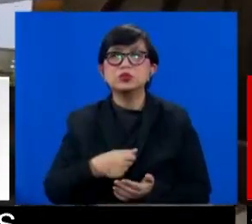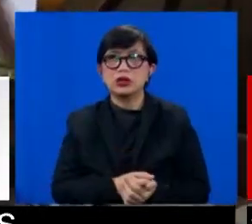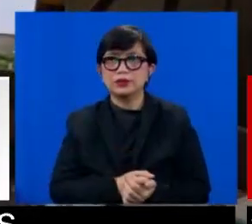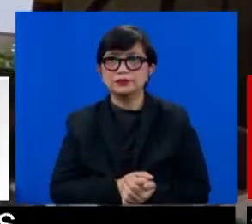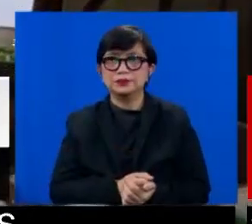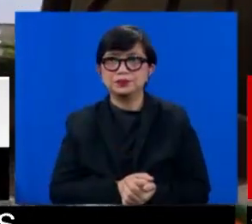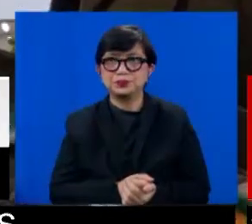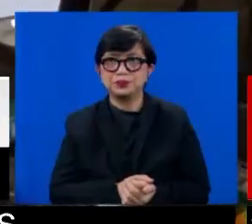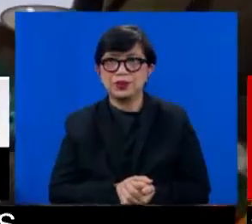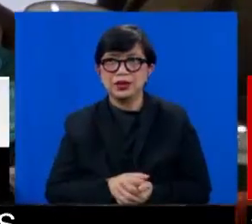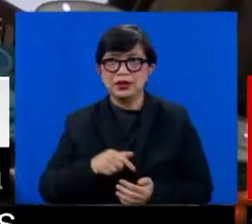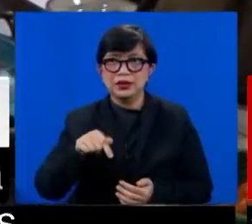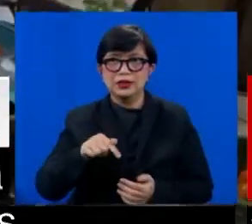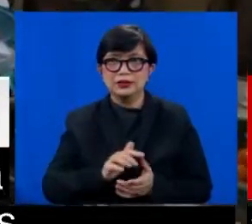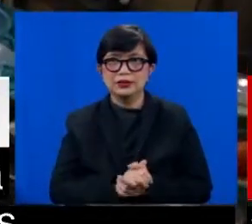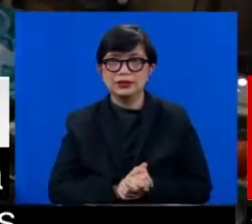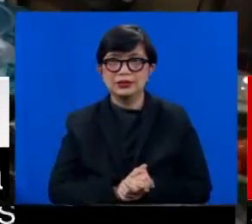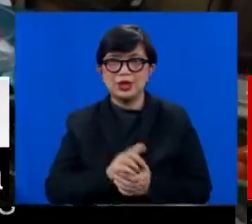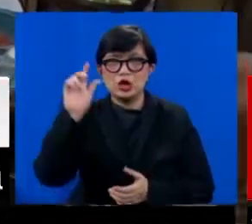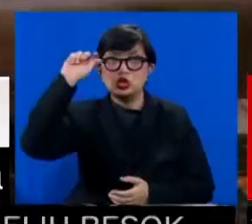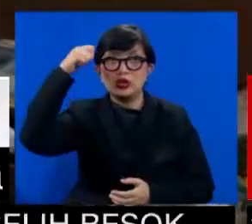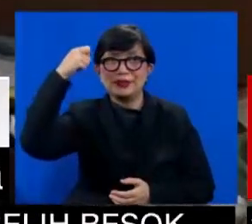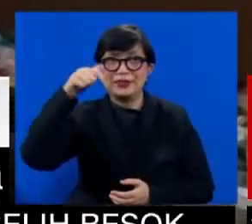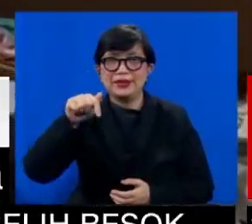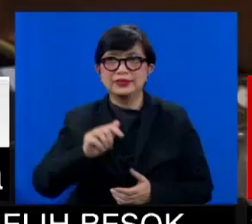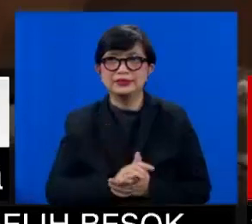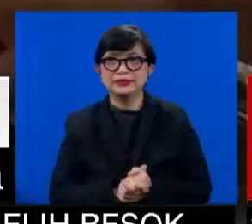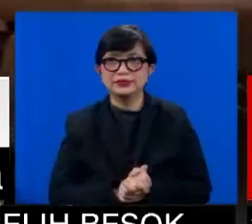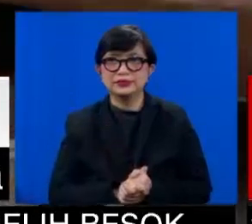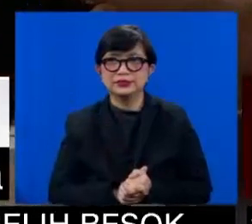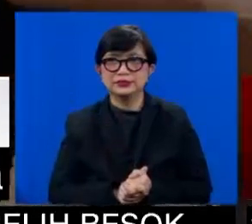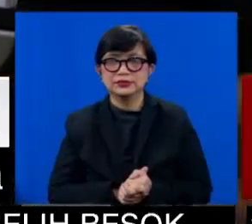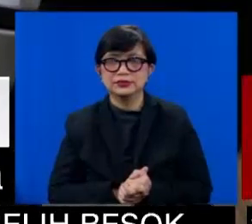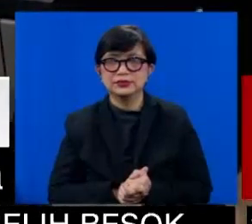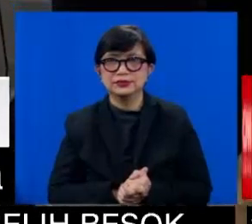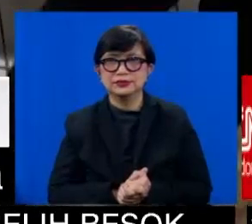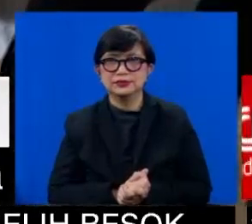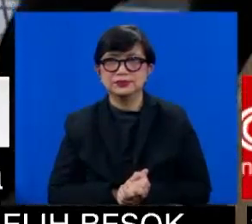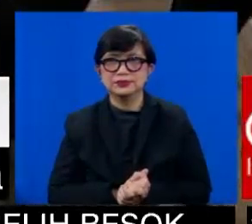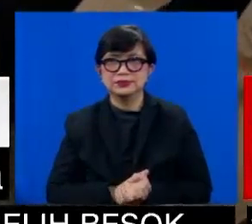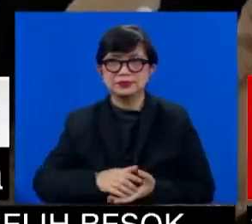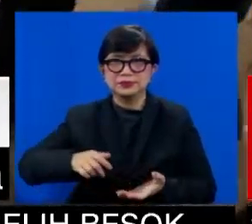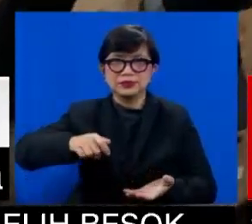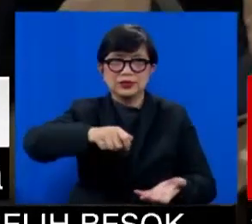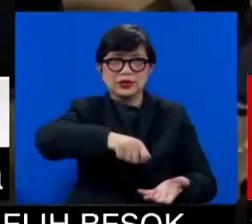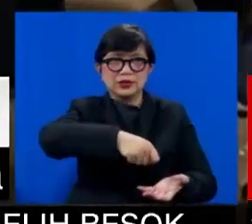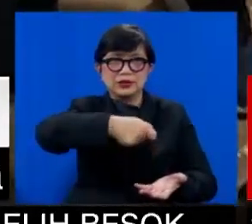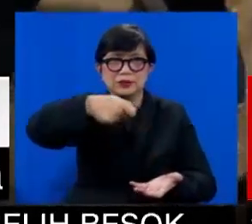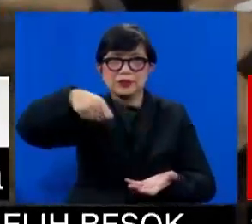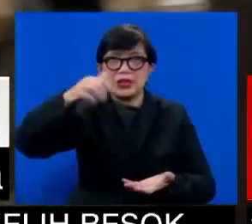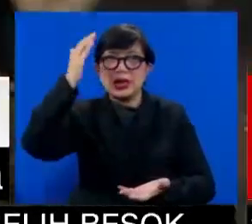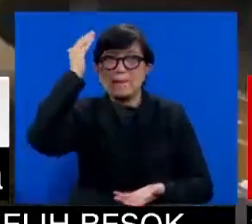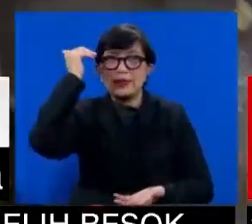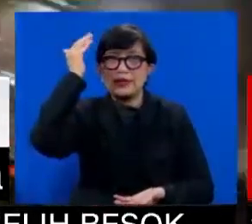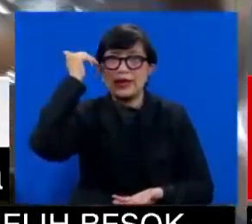adalah bagian tersulit. Masa, gimana Pak caranya Pak? Nah ini kasih itu dulu, yang atas aja deh, minyaknya. Oh, minyaknya? Ya.